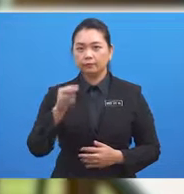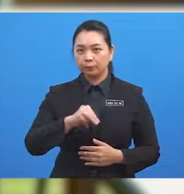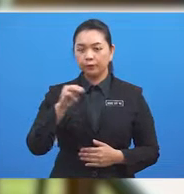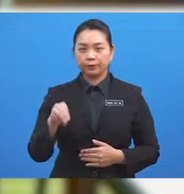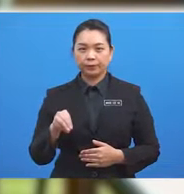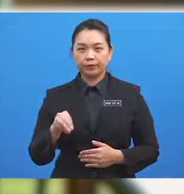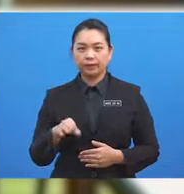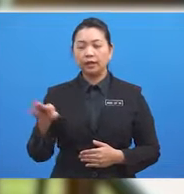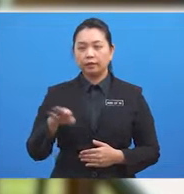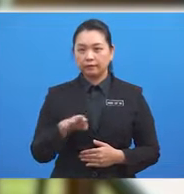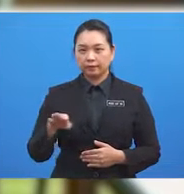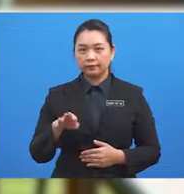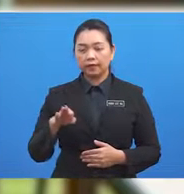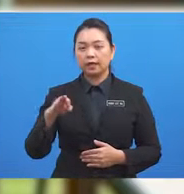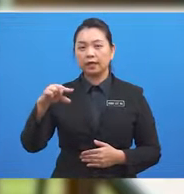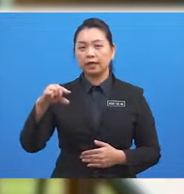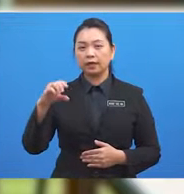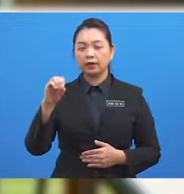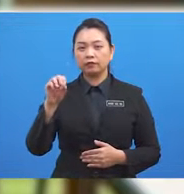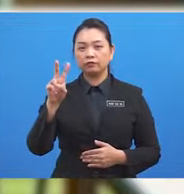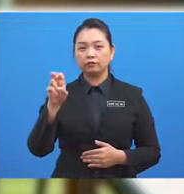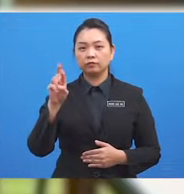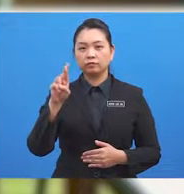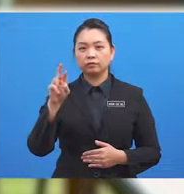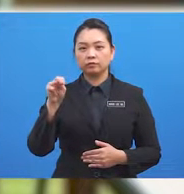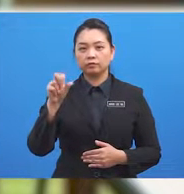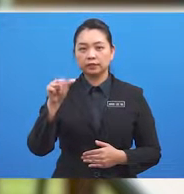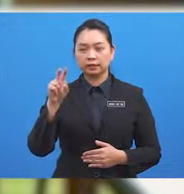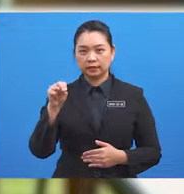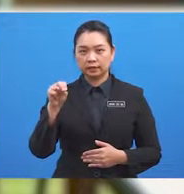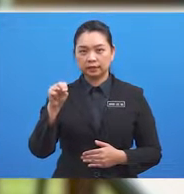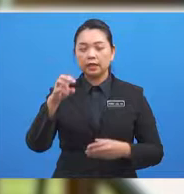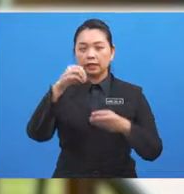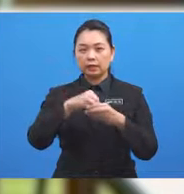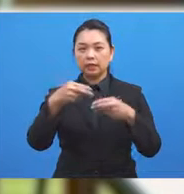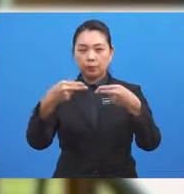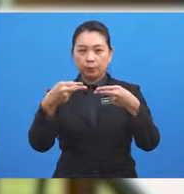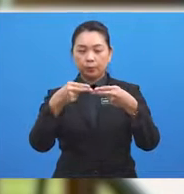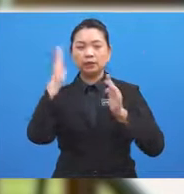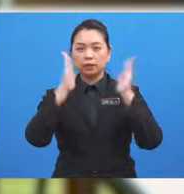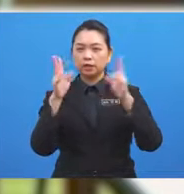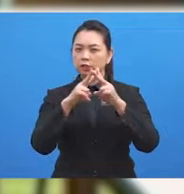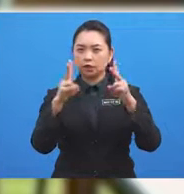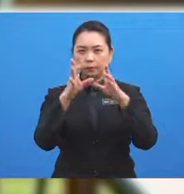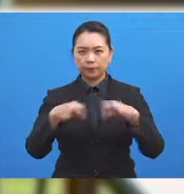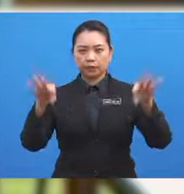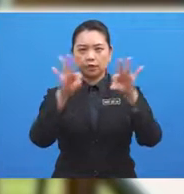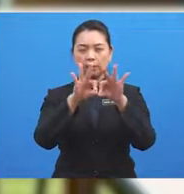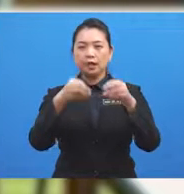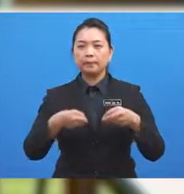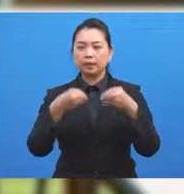Murid-murid, faktor governance dalam kemudahan perhubungan di negara kita amat penting bagi